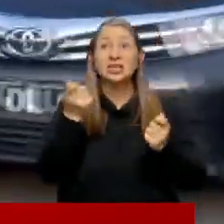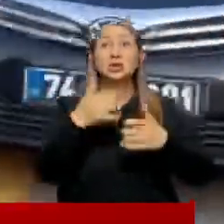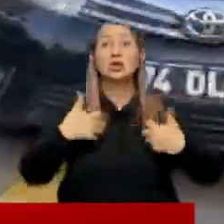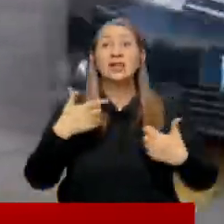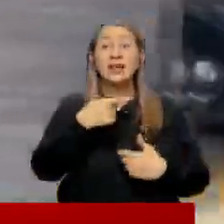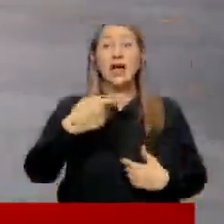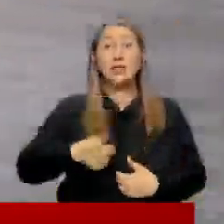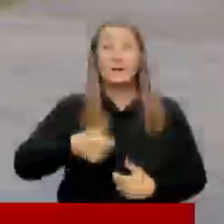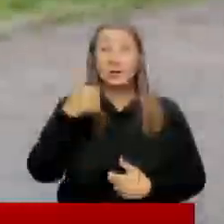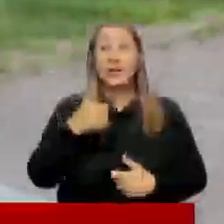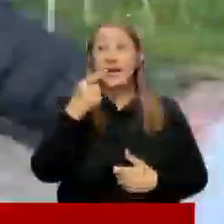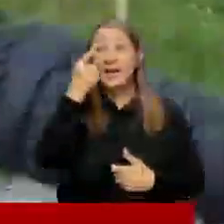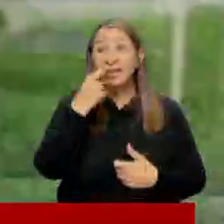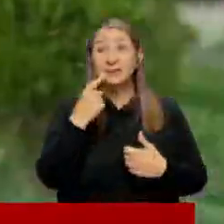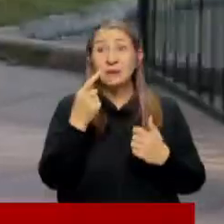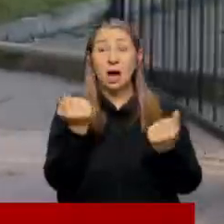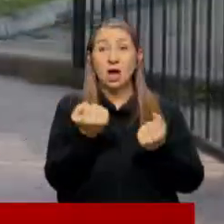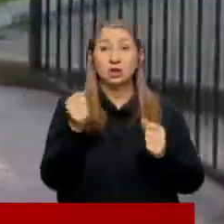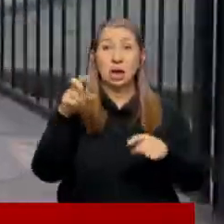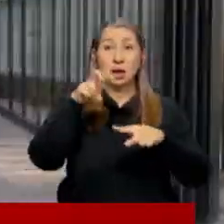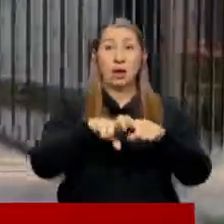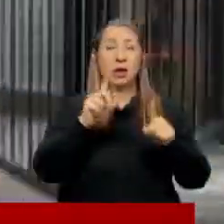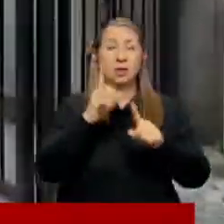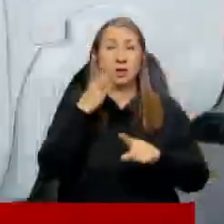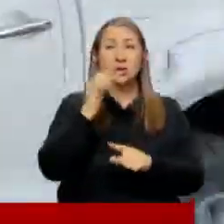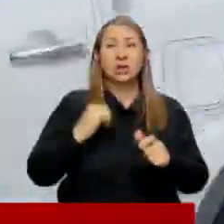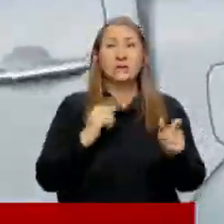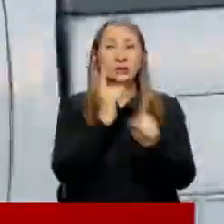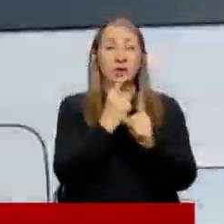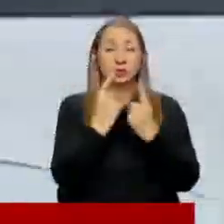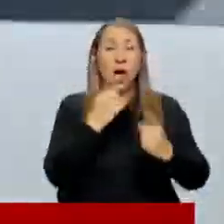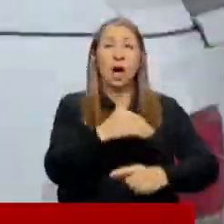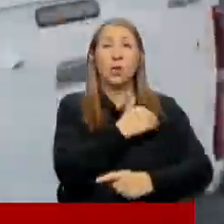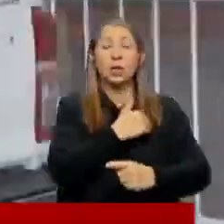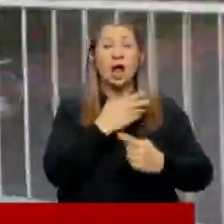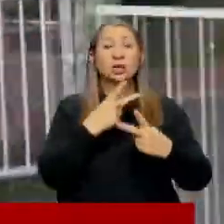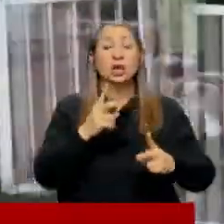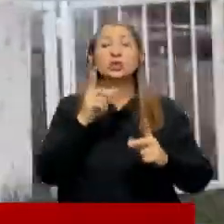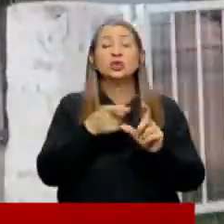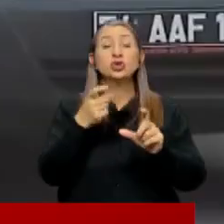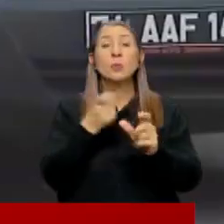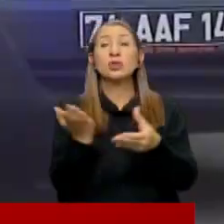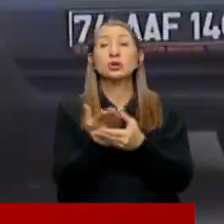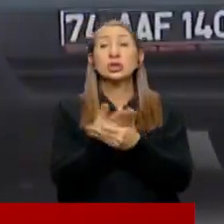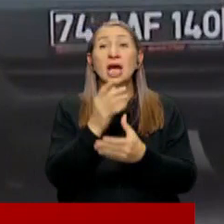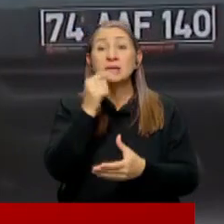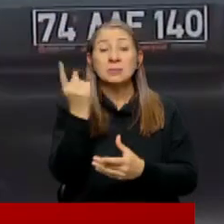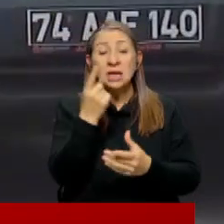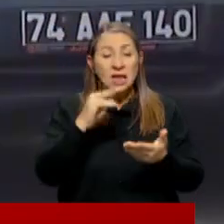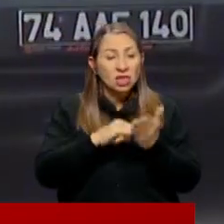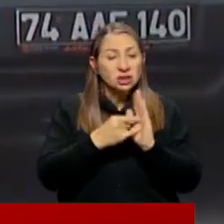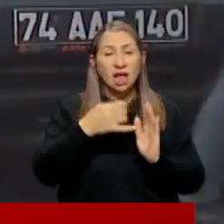güvenliği daire başkanı resmi araçla diyedeydi savcıyla görüştüler avukatlara açılan soruşturma dosyasında ise hiçbir